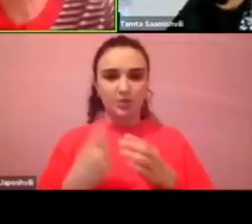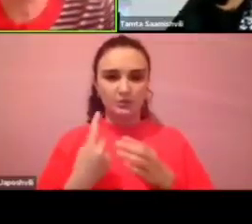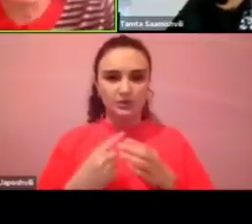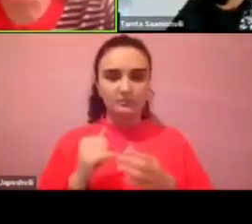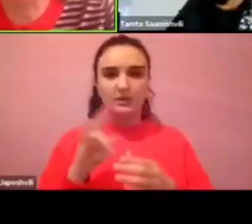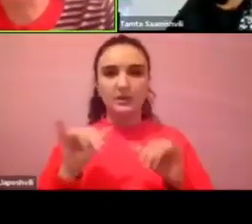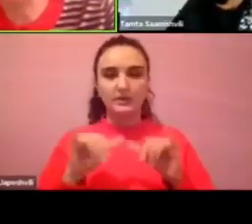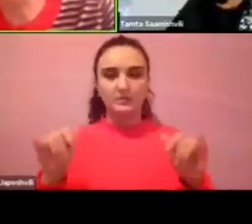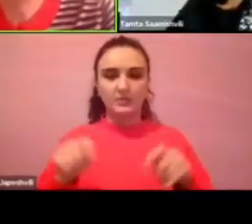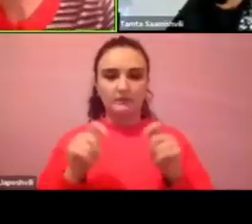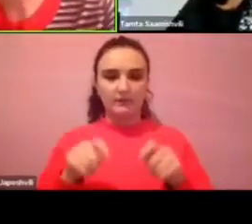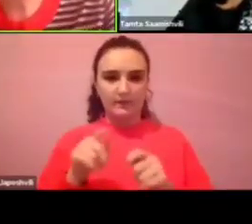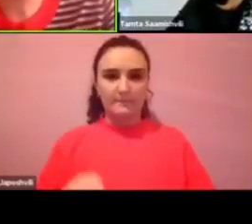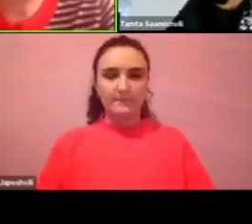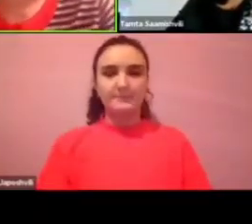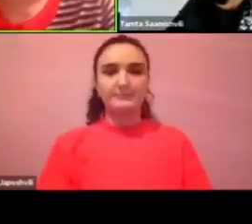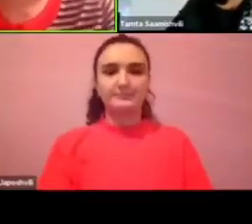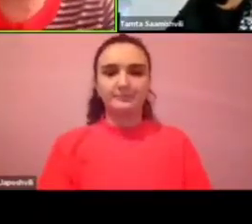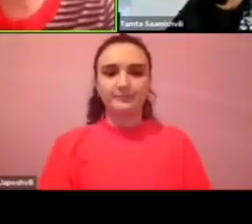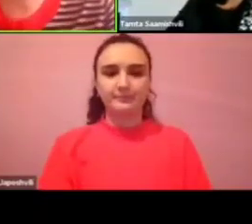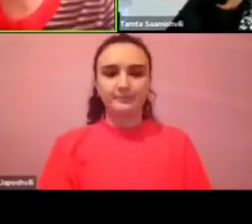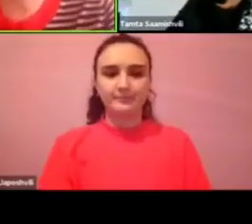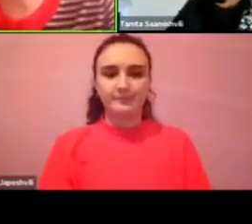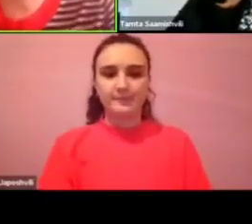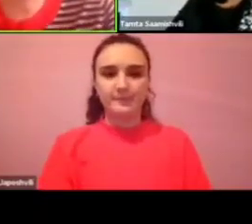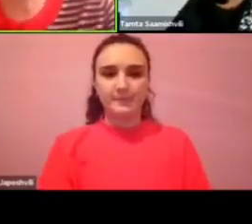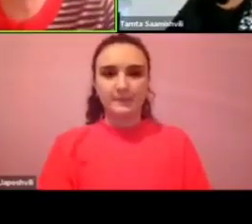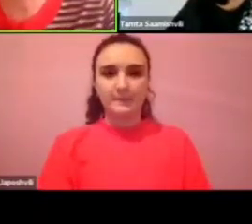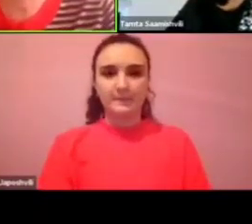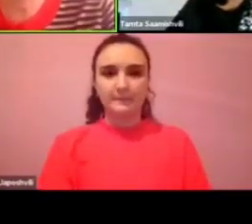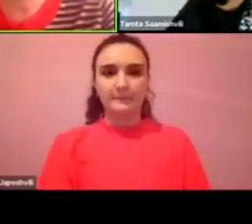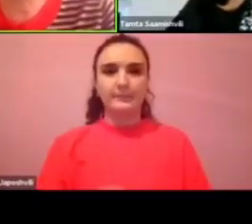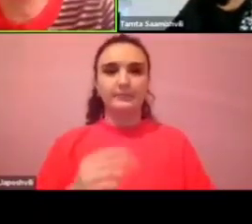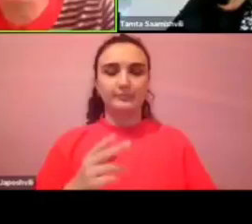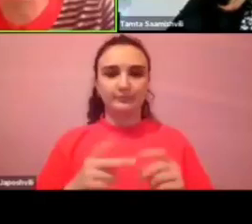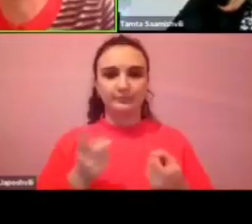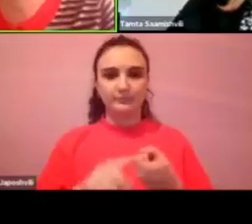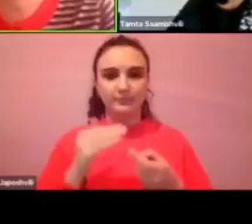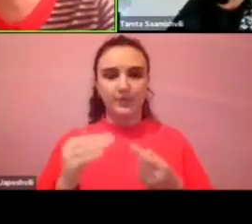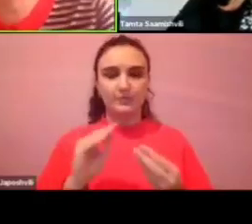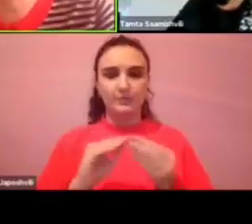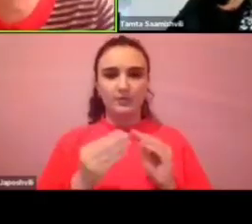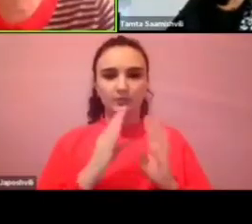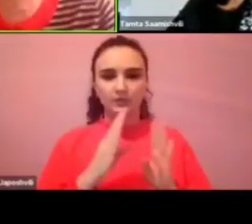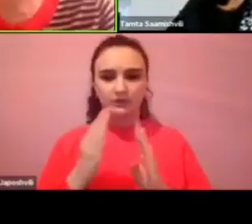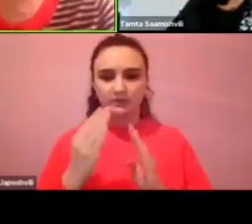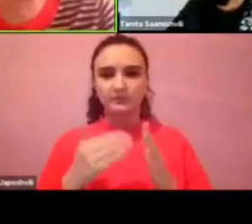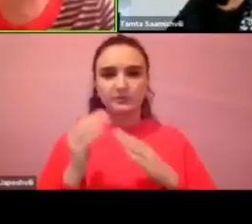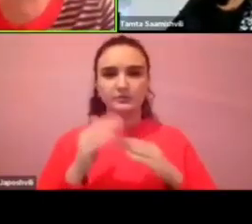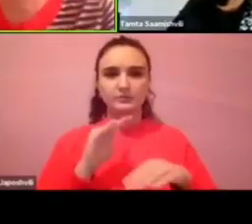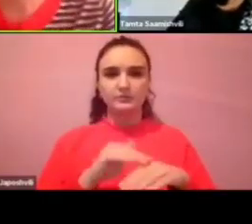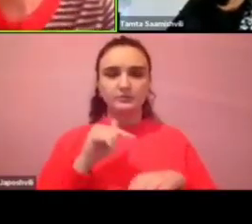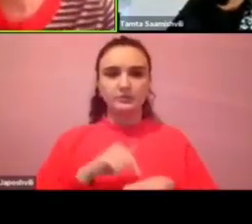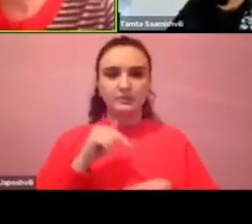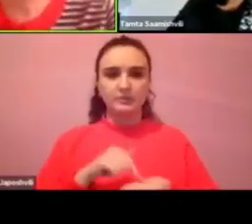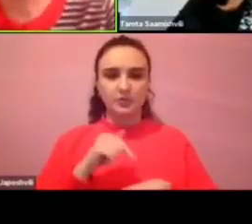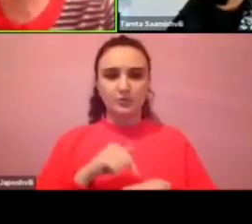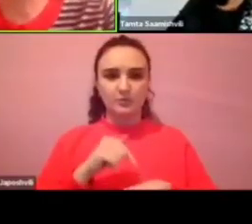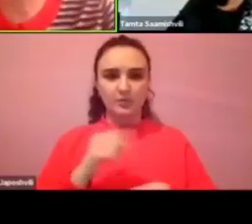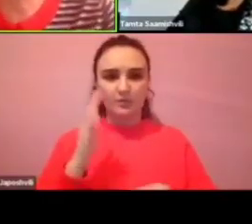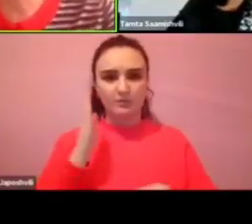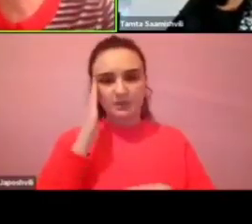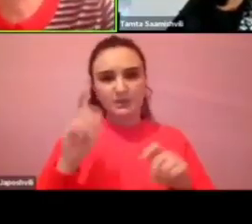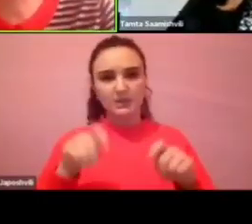ან განვითარების დარღვევაზე, ხო? ეს რა არის ახლა? ეს არის ესე იგი დაკავშირებულია პრობლემულ ქცევასთან, სენსორული ჰიპერგრძნობელობა,